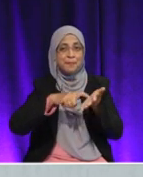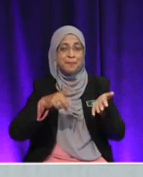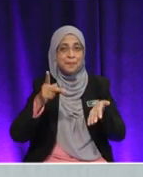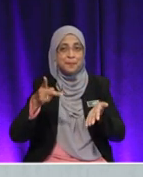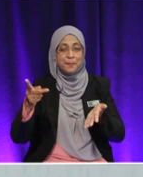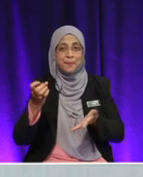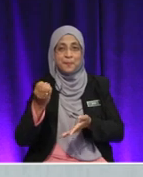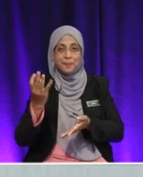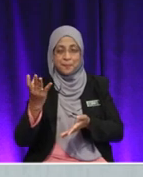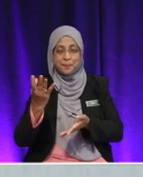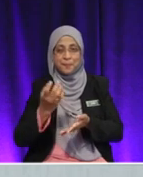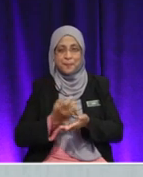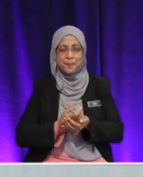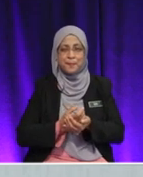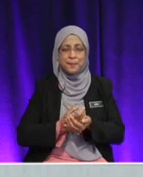untuk